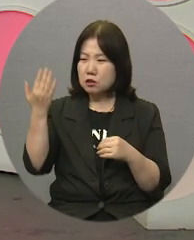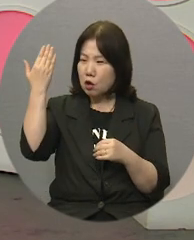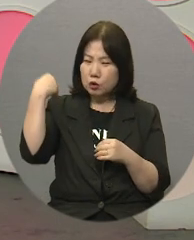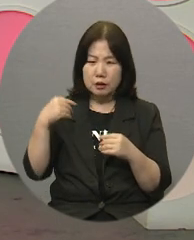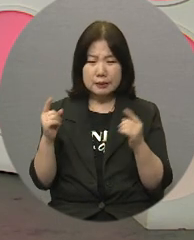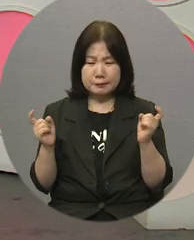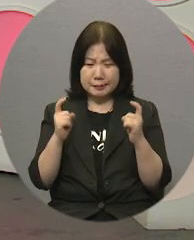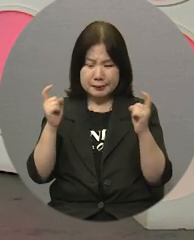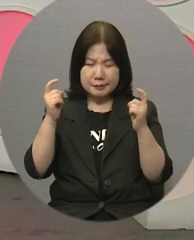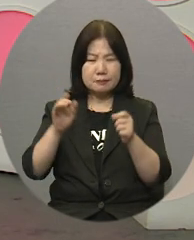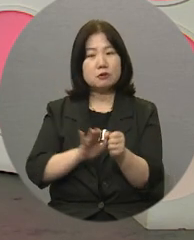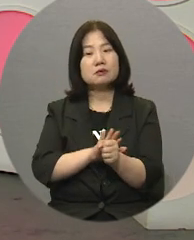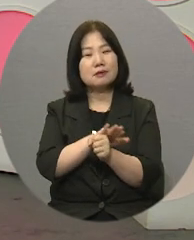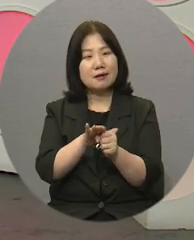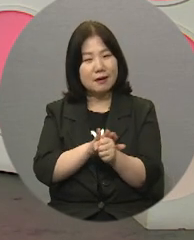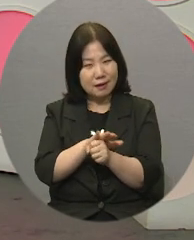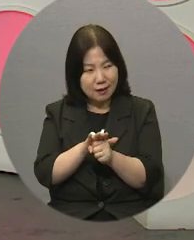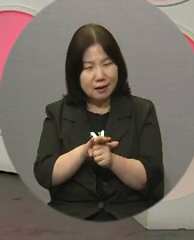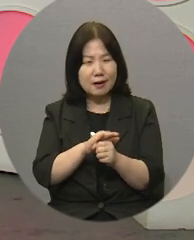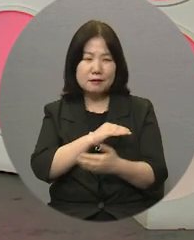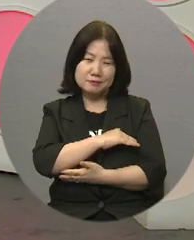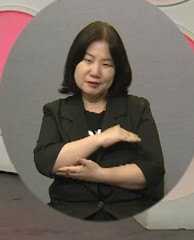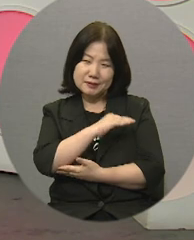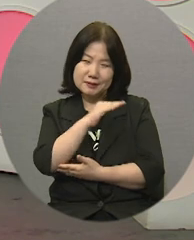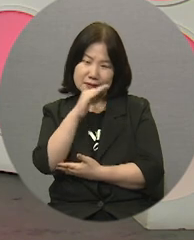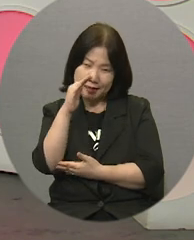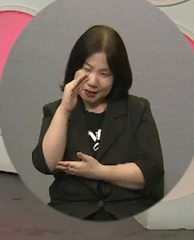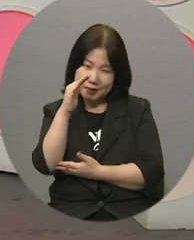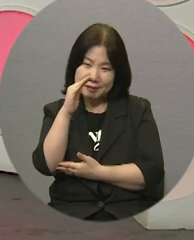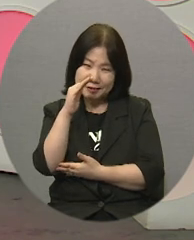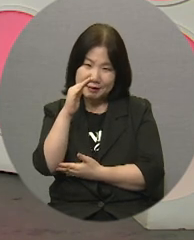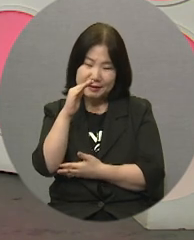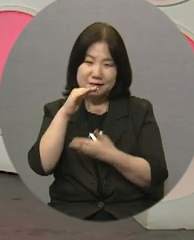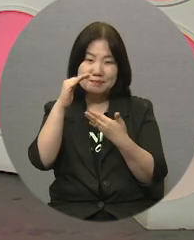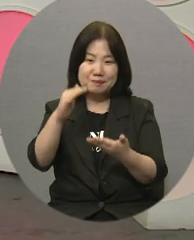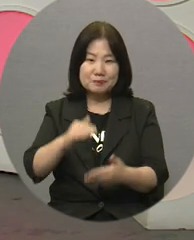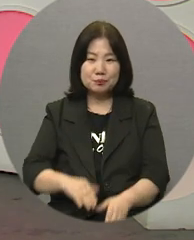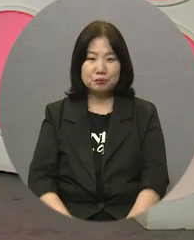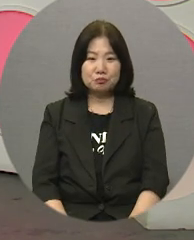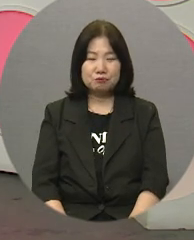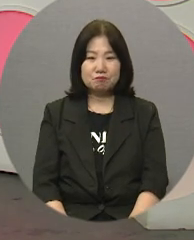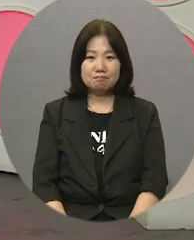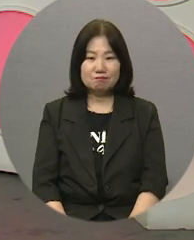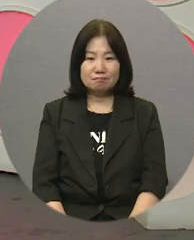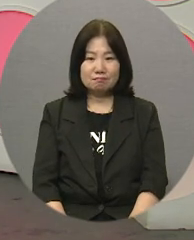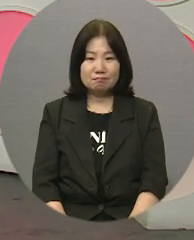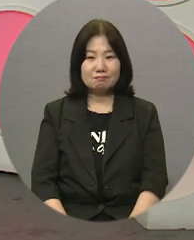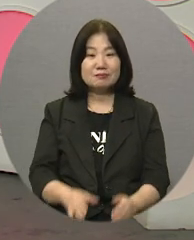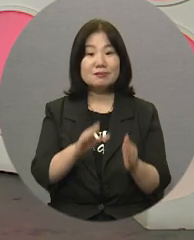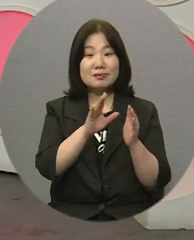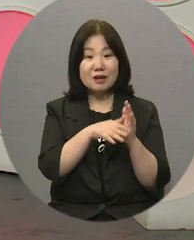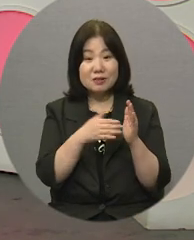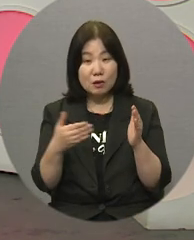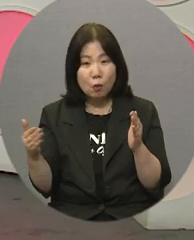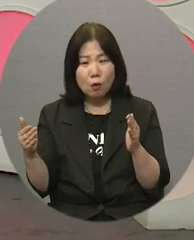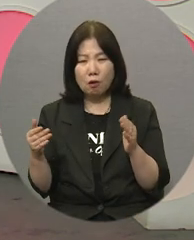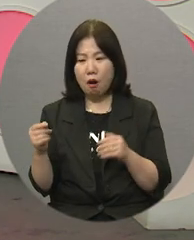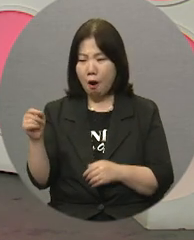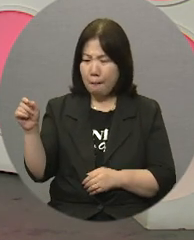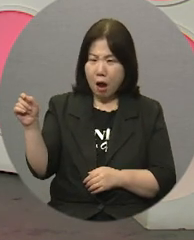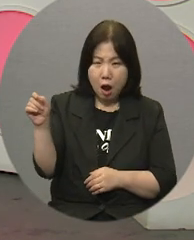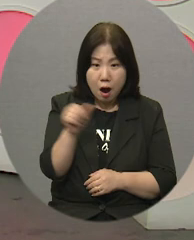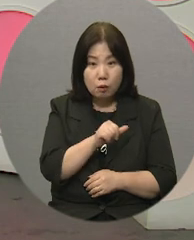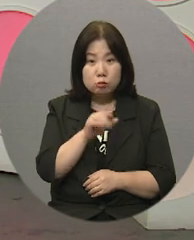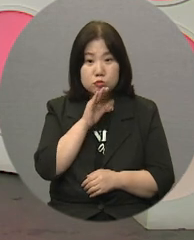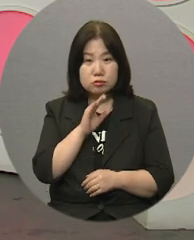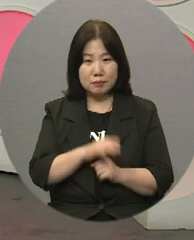있고 사랑도 있잖아요. 아마 그 얘기를 하는 게 아닌가 그렇죠. 싶은데요. 네. 그만큼 이게 또 세월이 빨리